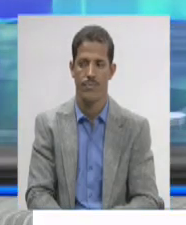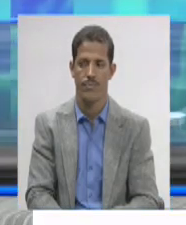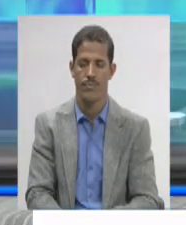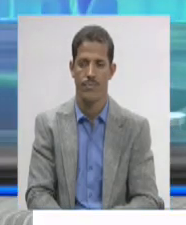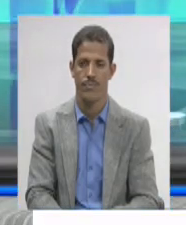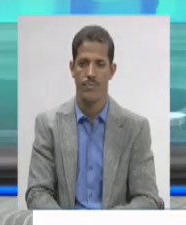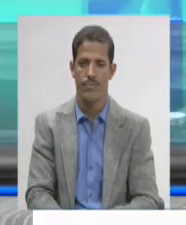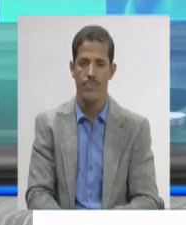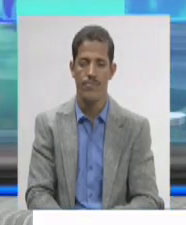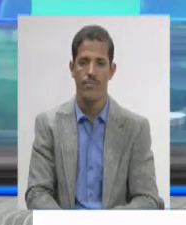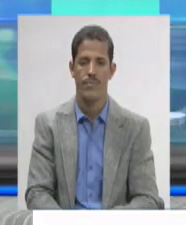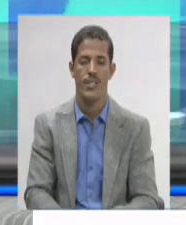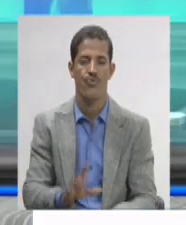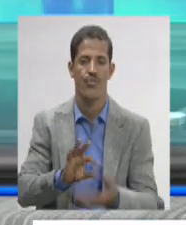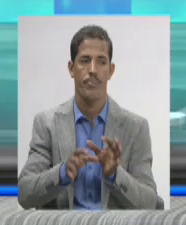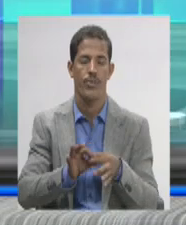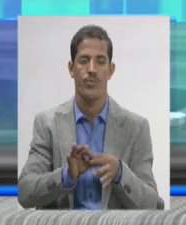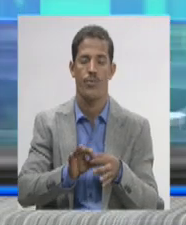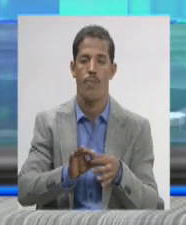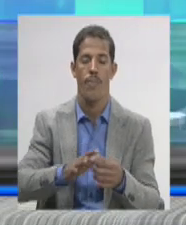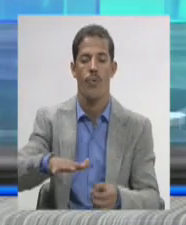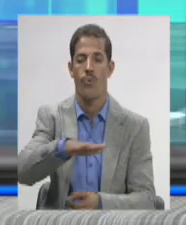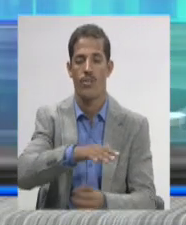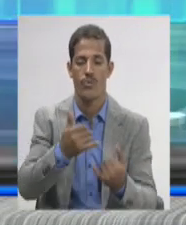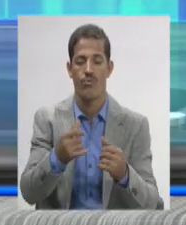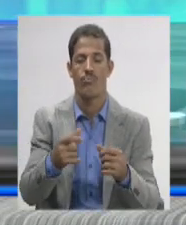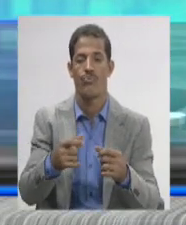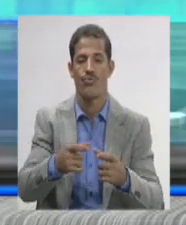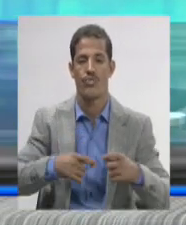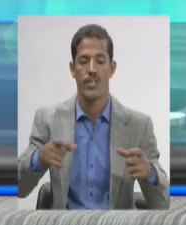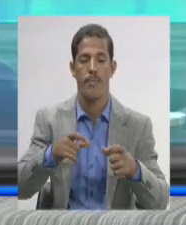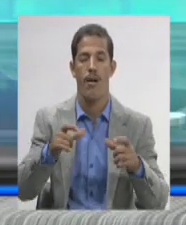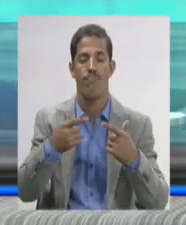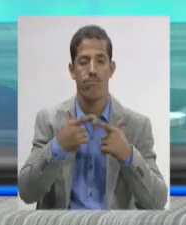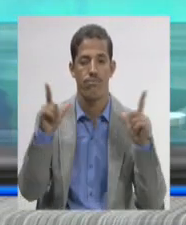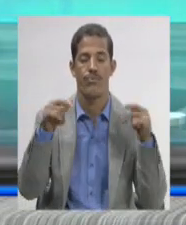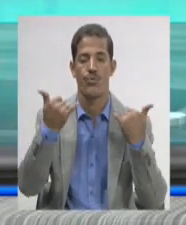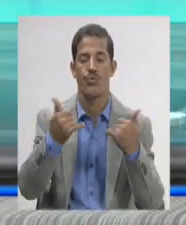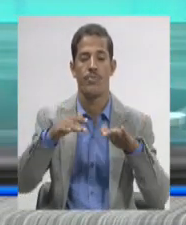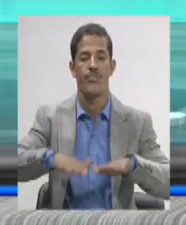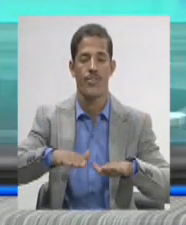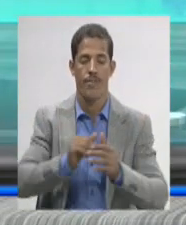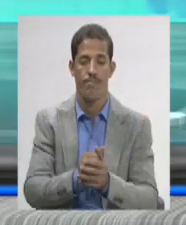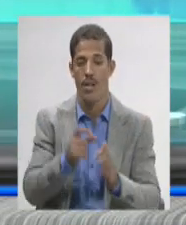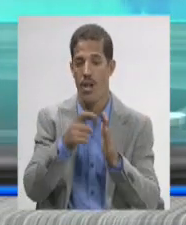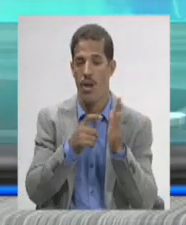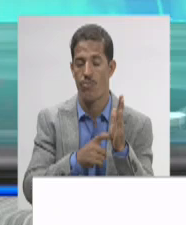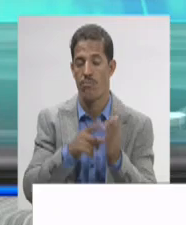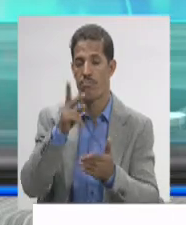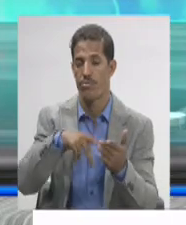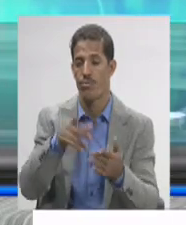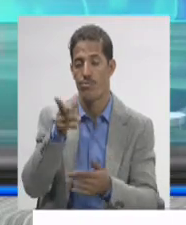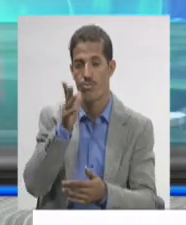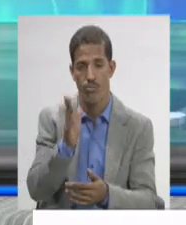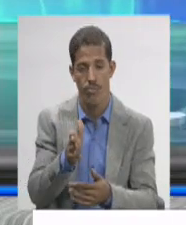صادقت الجمعيه الوطنيه خلال جلسه علنيه عقدتها مساء امس على مشروع قانون يسمح بالمصادقه على اتفاقيه